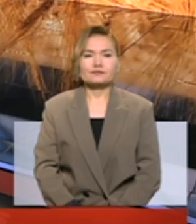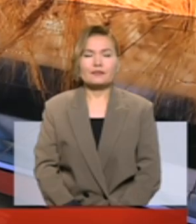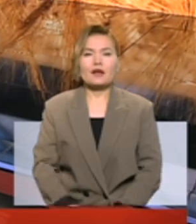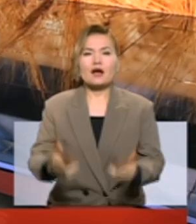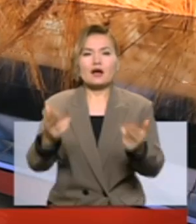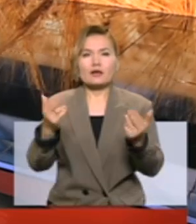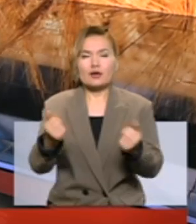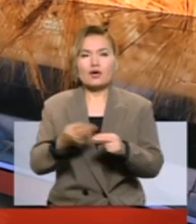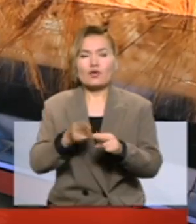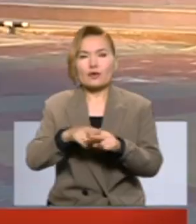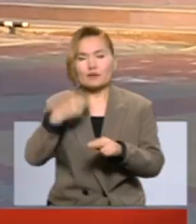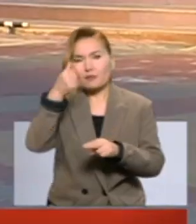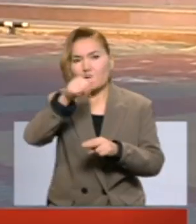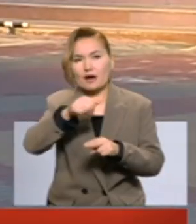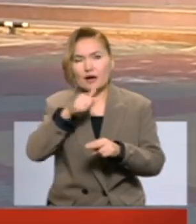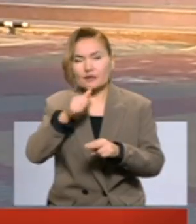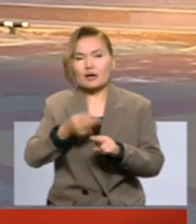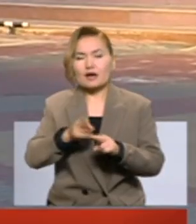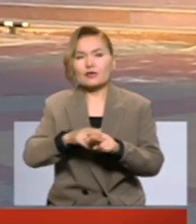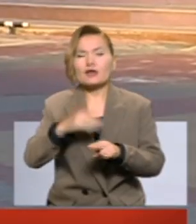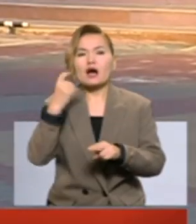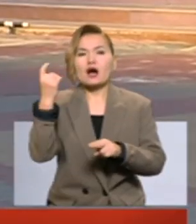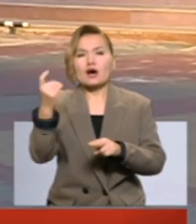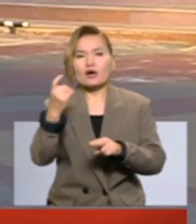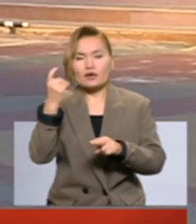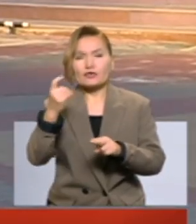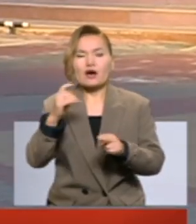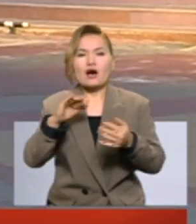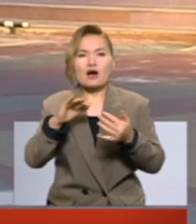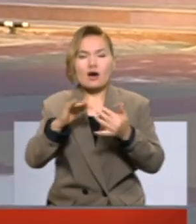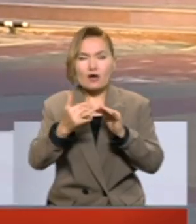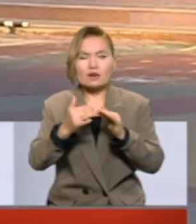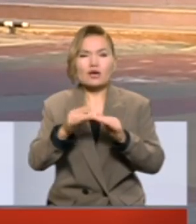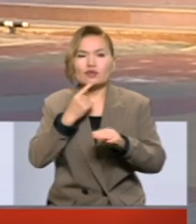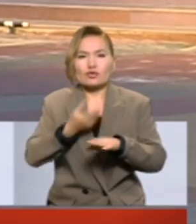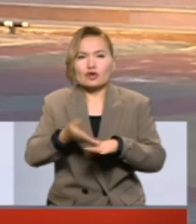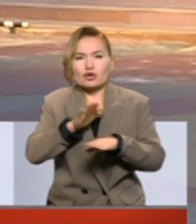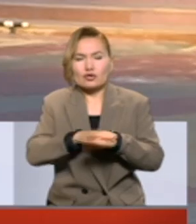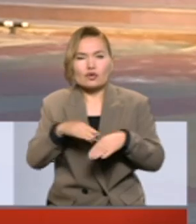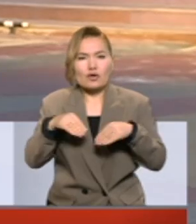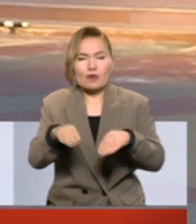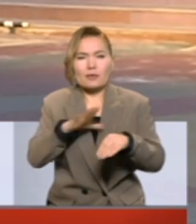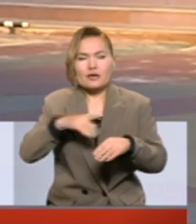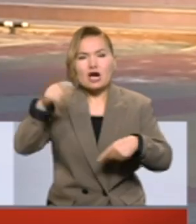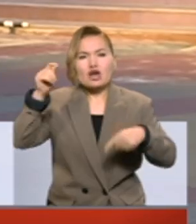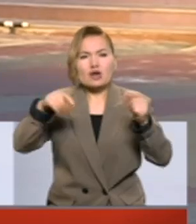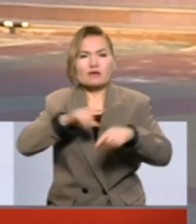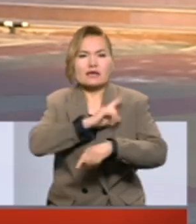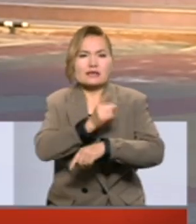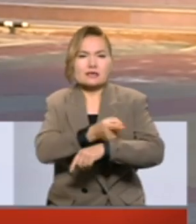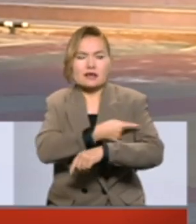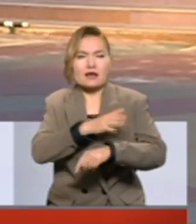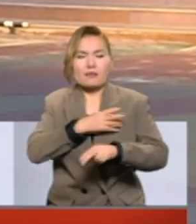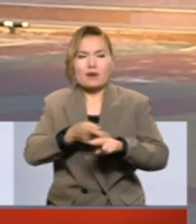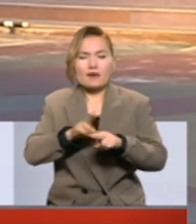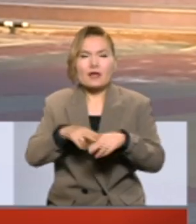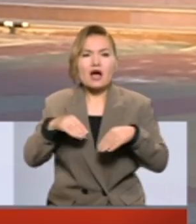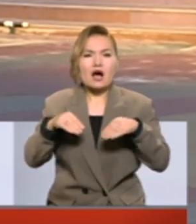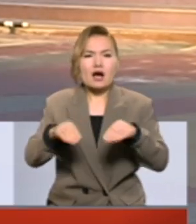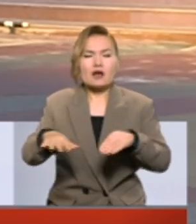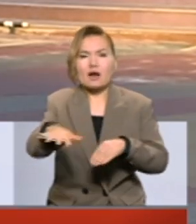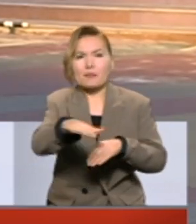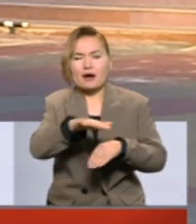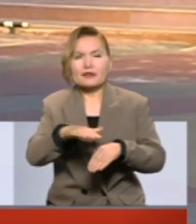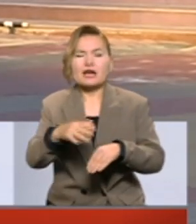Ая. Иә, мөлдір, биыл шаруалар жауын-шашыннан көз ашпады десек те болады. Жазға аптап ыстықтан кейін негізгі астық егетін